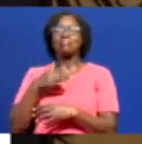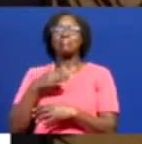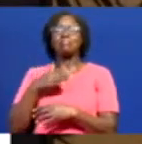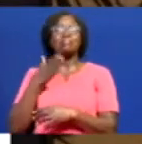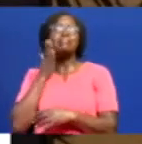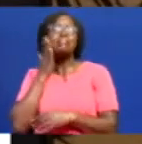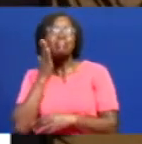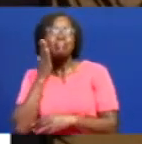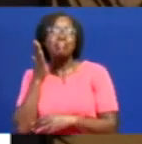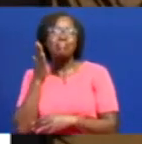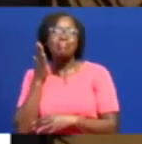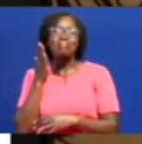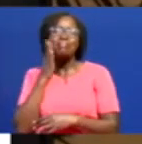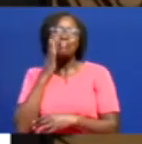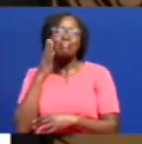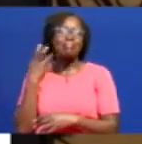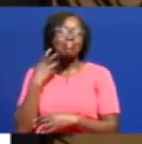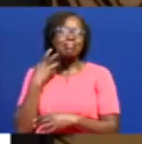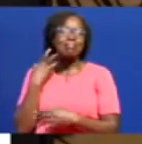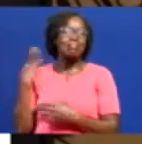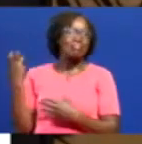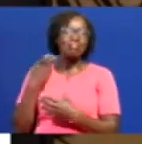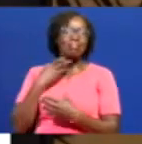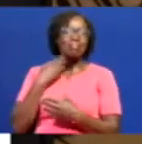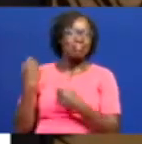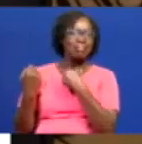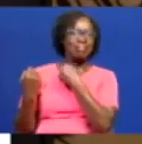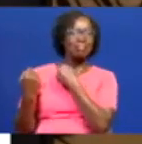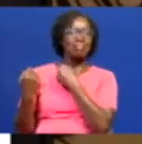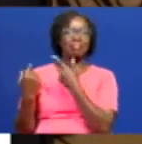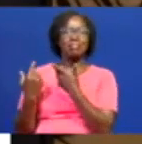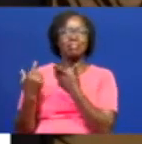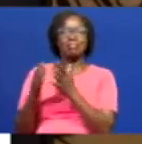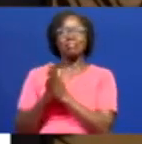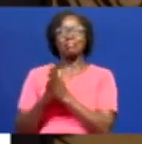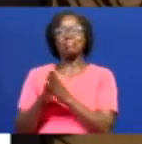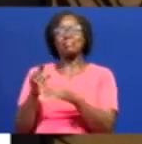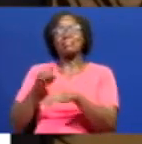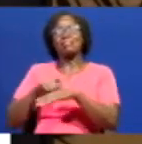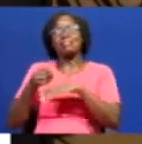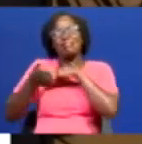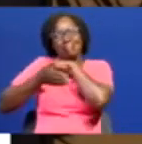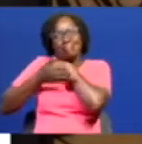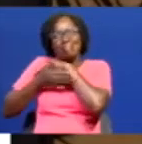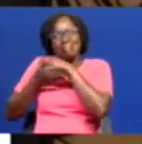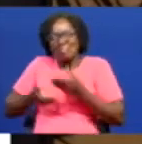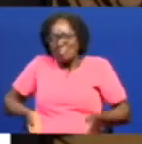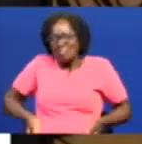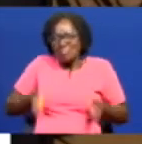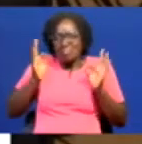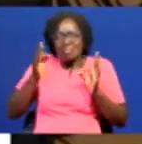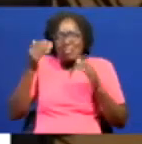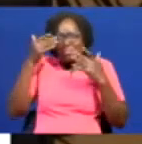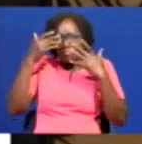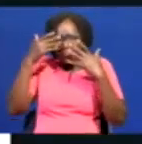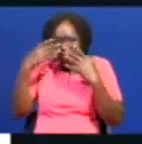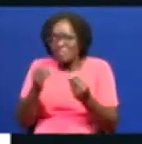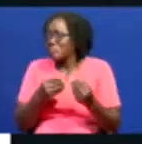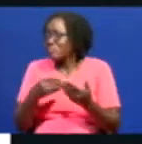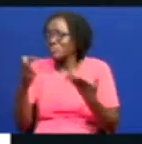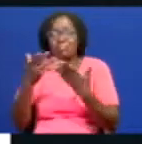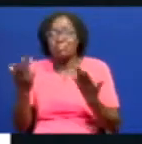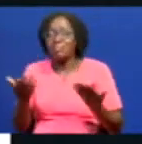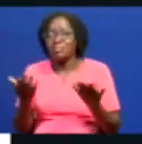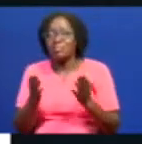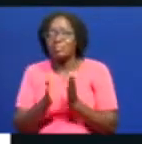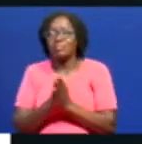mami, mimi nitoe hii kitu. Saa hiyo ni saa saba ya usiku, hatuna pesa, hatujui tutaenda wapi.